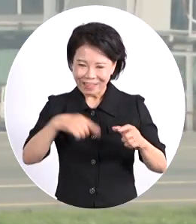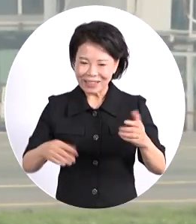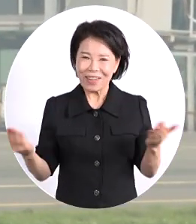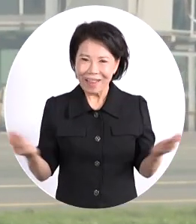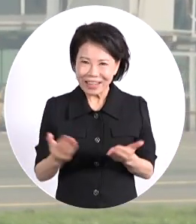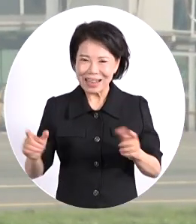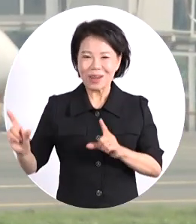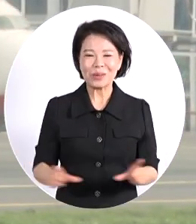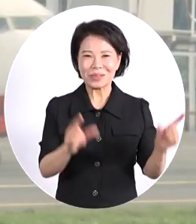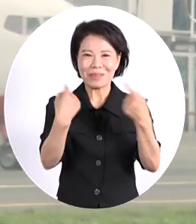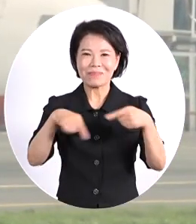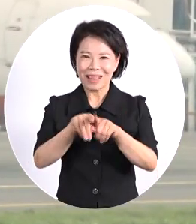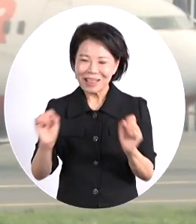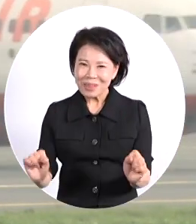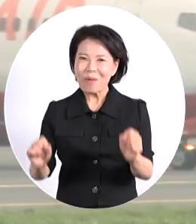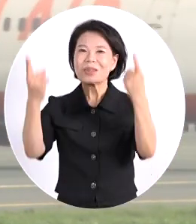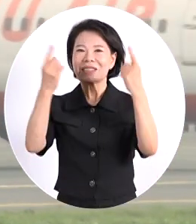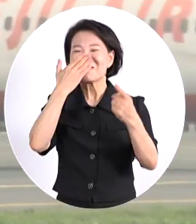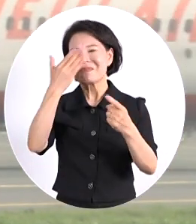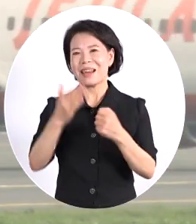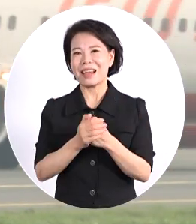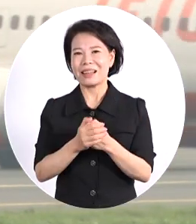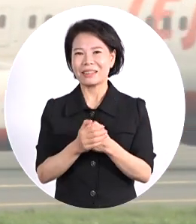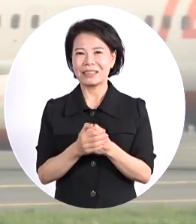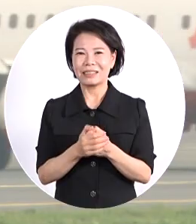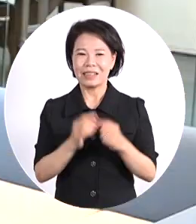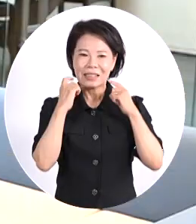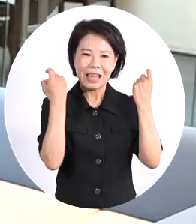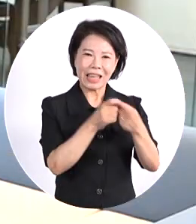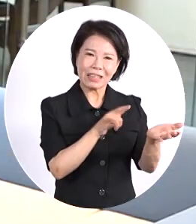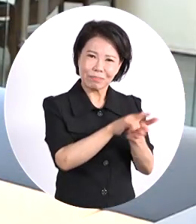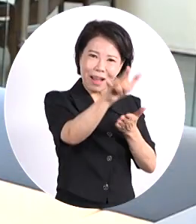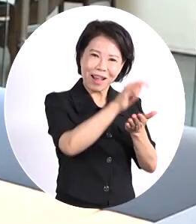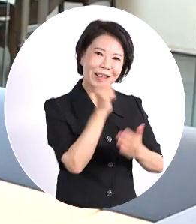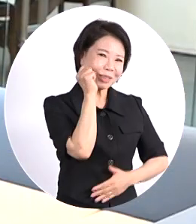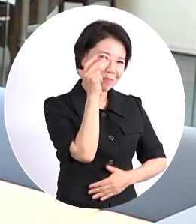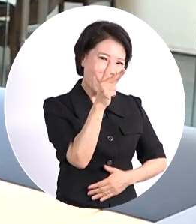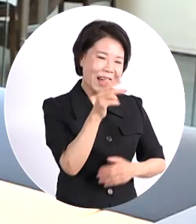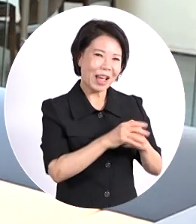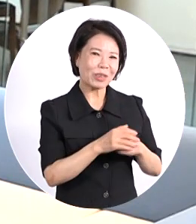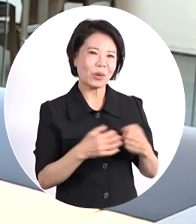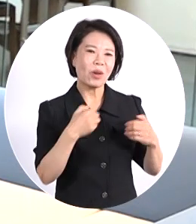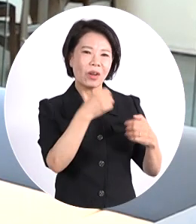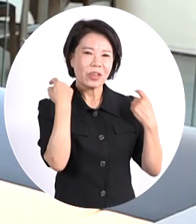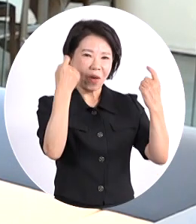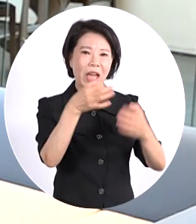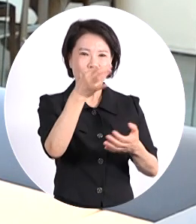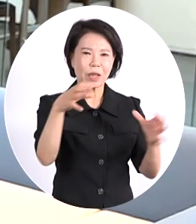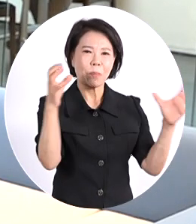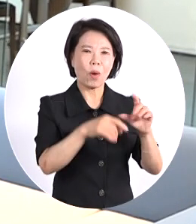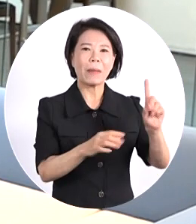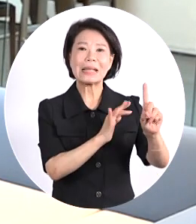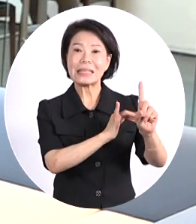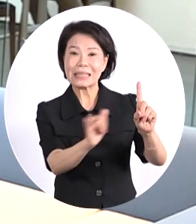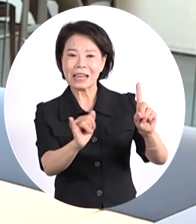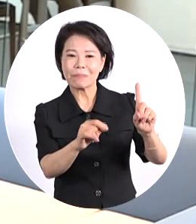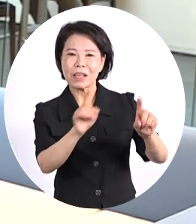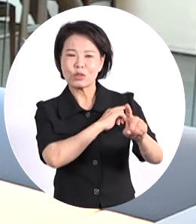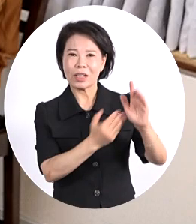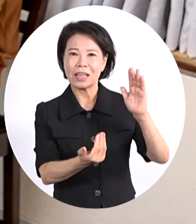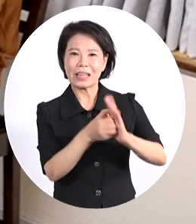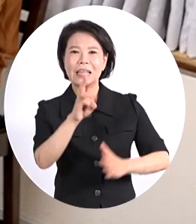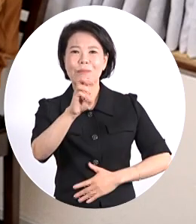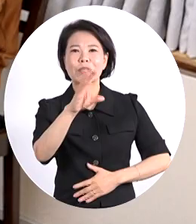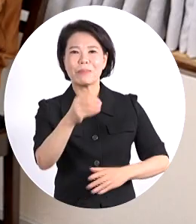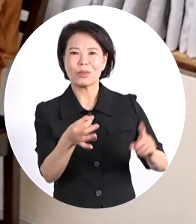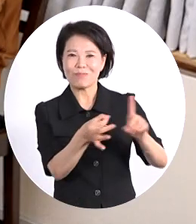누릴 수 있도록 설계됐는데요. 민간형은 항공, 숙박, 여가비를 포함해 1인당 최대